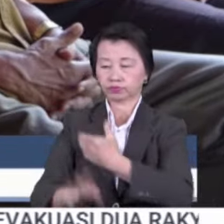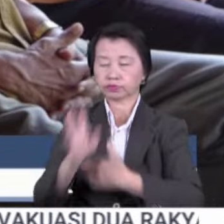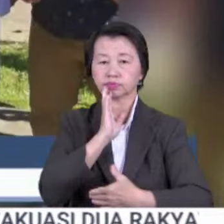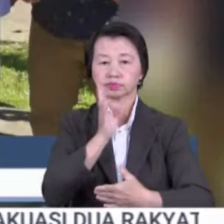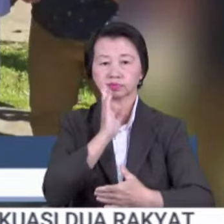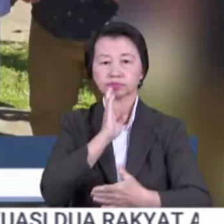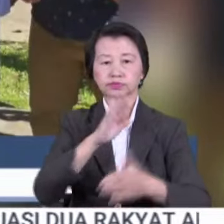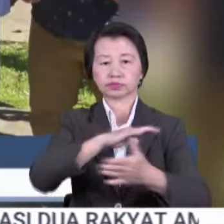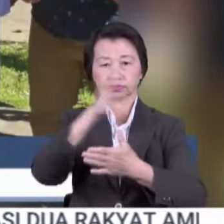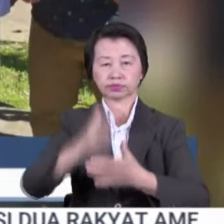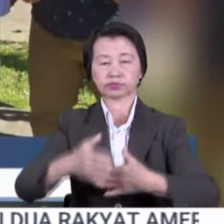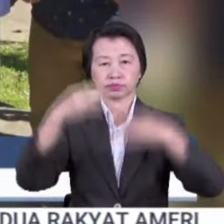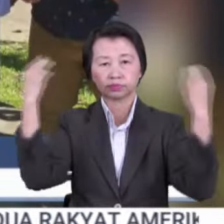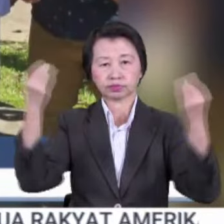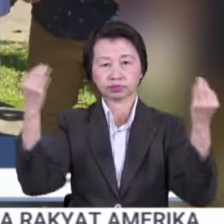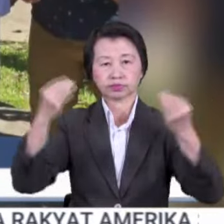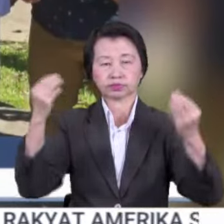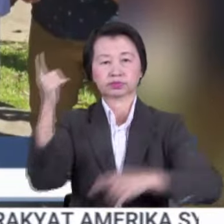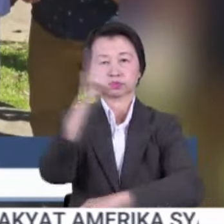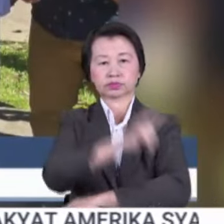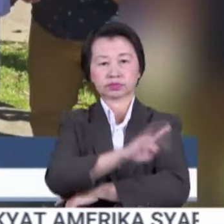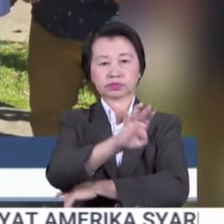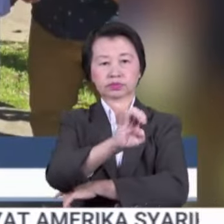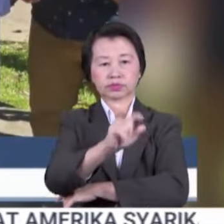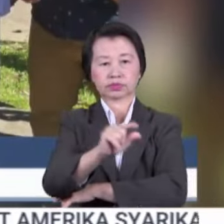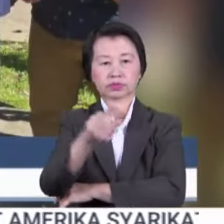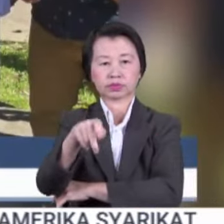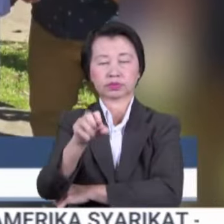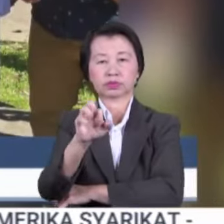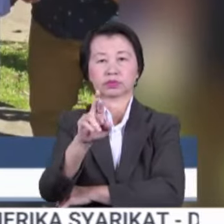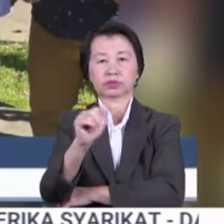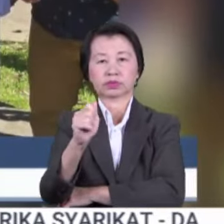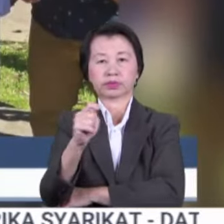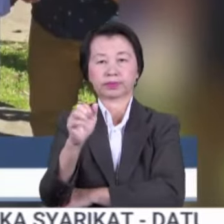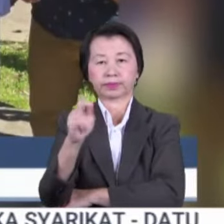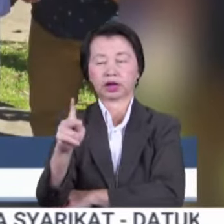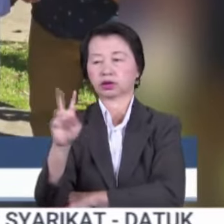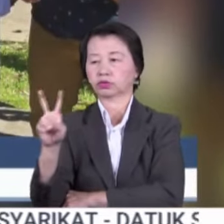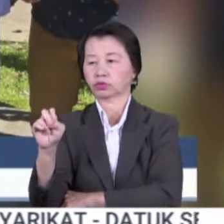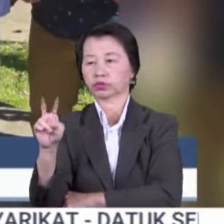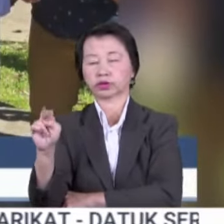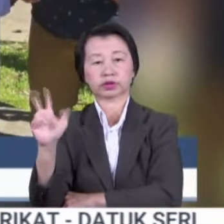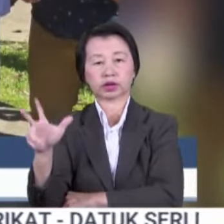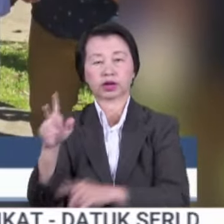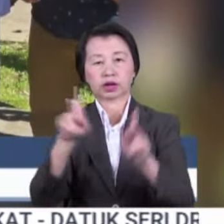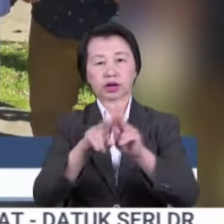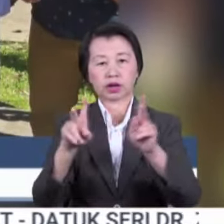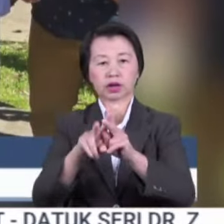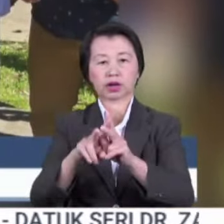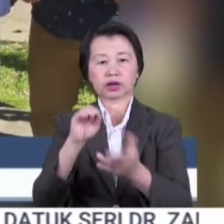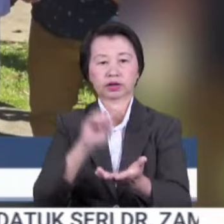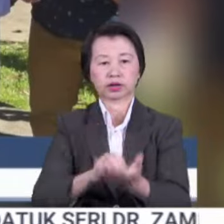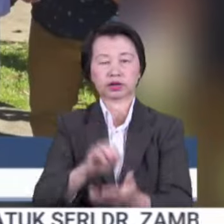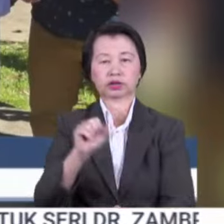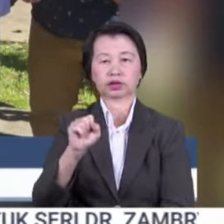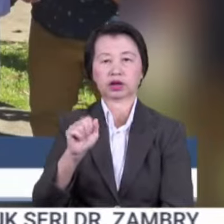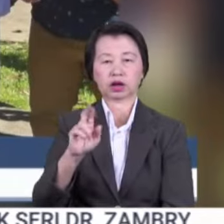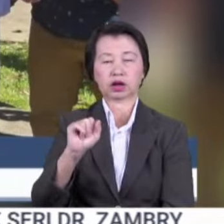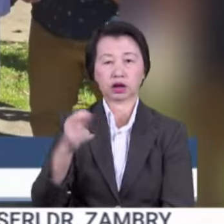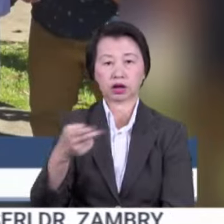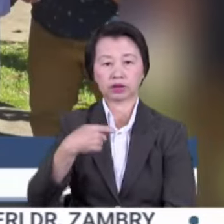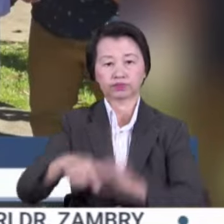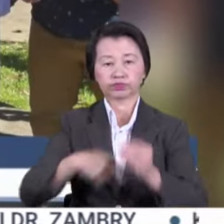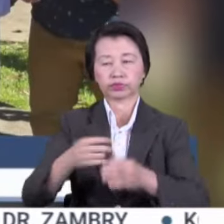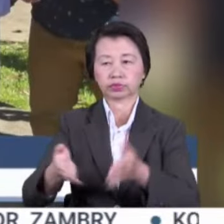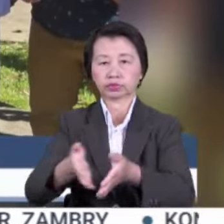semasa menyempurnakan majelis peresmian hari Bung Batak 2023 di Bung Brata Kampung tembawang SAO mengulas